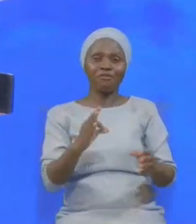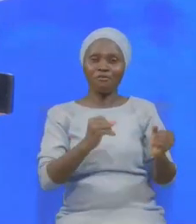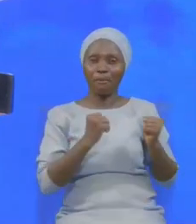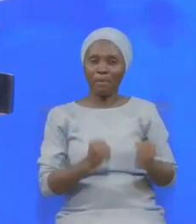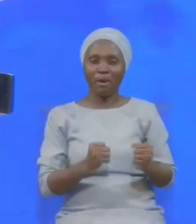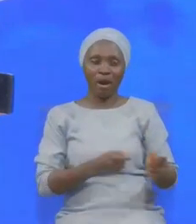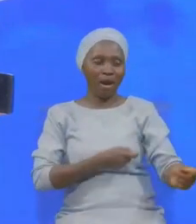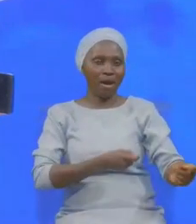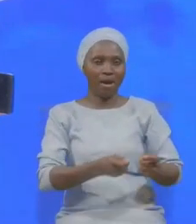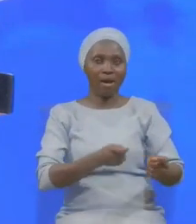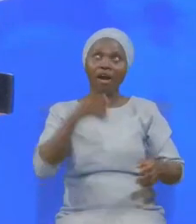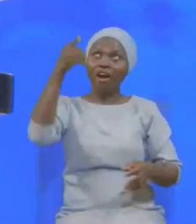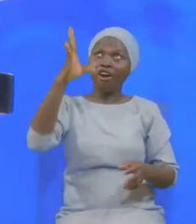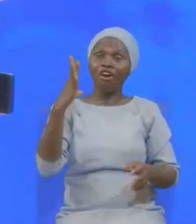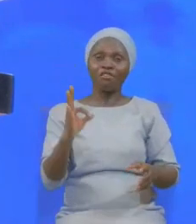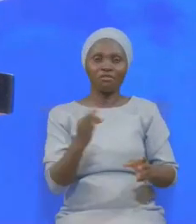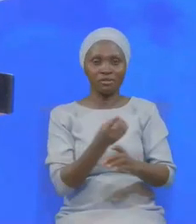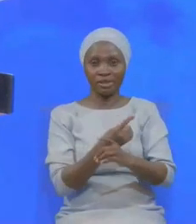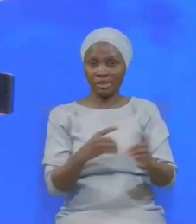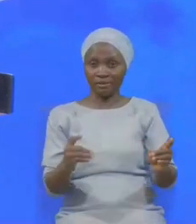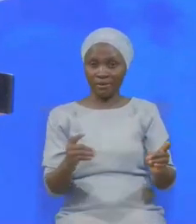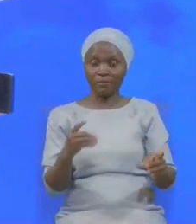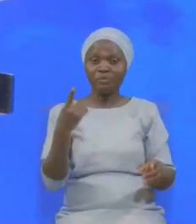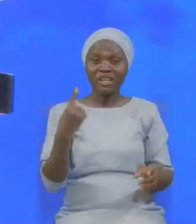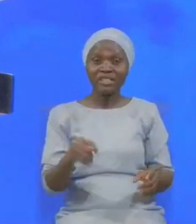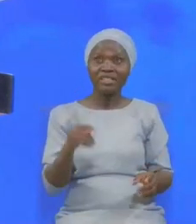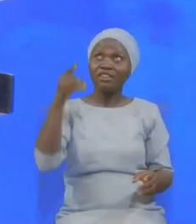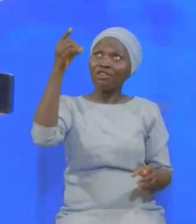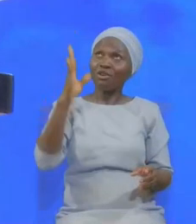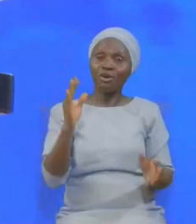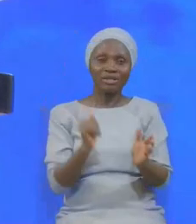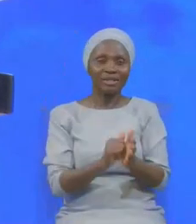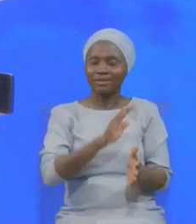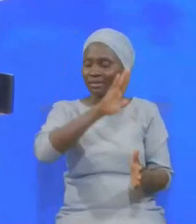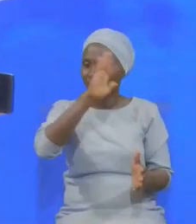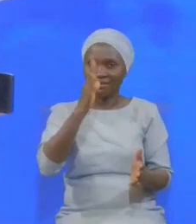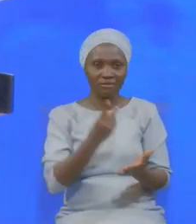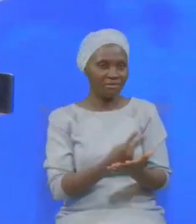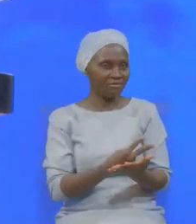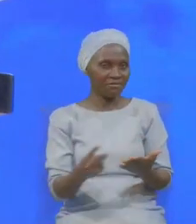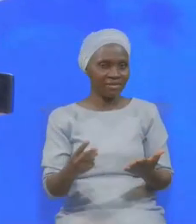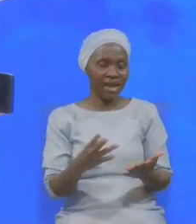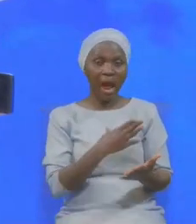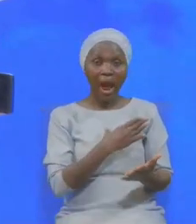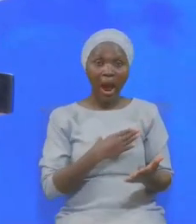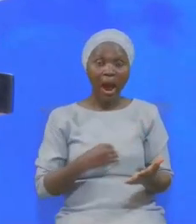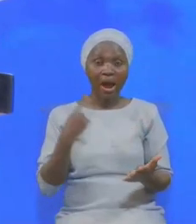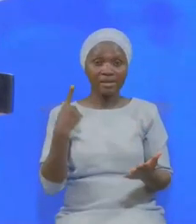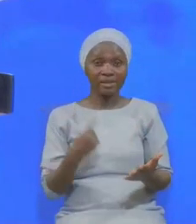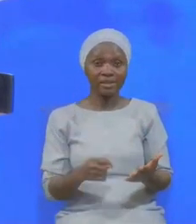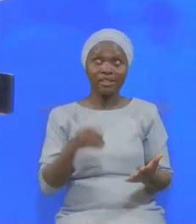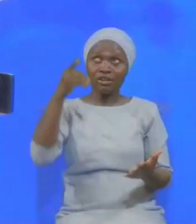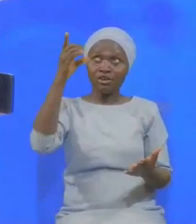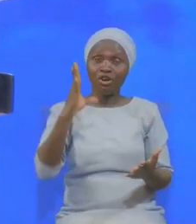domination, le Dieu de délivrance, le Dieu qui n'échoue pas, le Dieu de